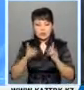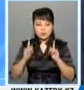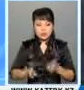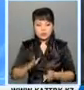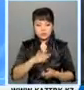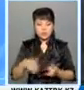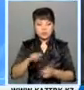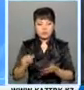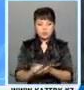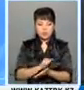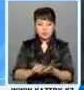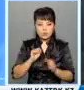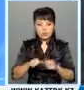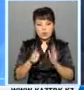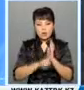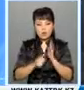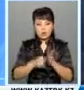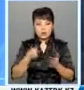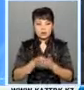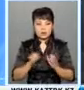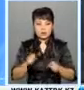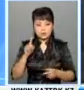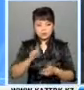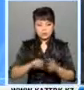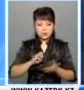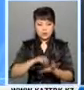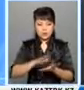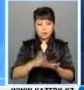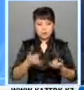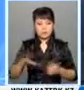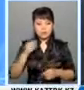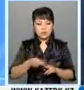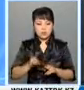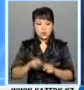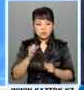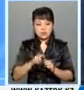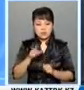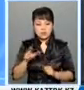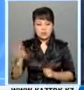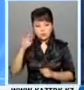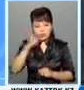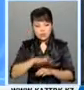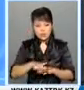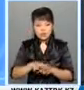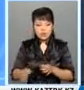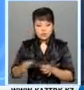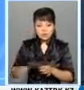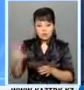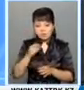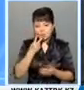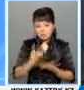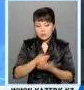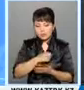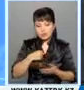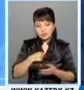бұл құжаттардың саны 60-қа жетуі мүмкін. Ал одақ аясындағы бұл келісімдердің барлығын әрбір елдің заңына сәйкес ратификациялау керектігі белгілі. Бұл